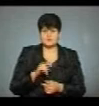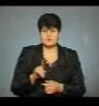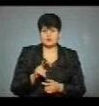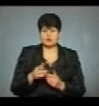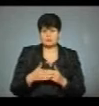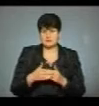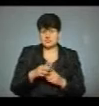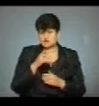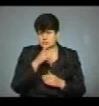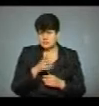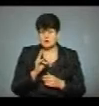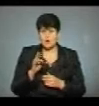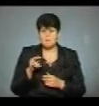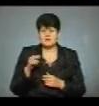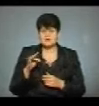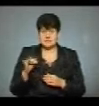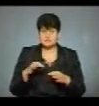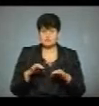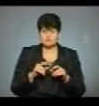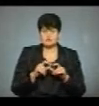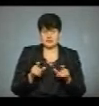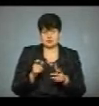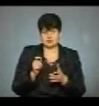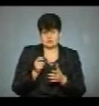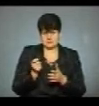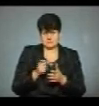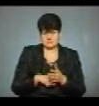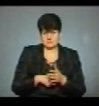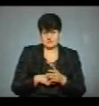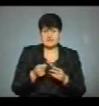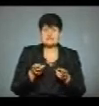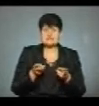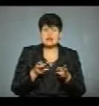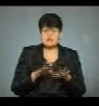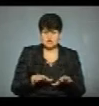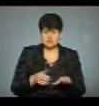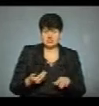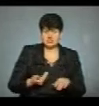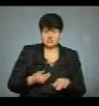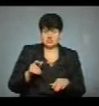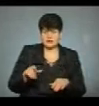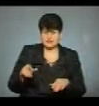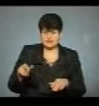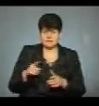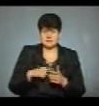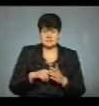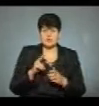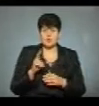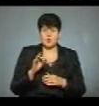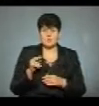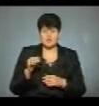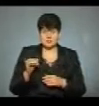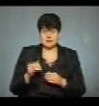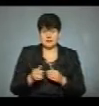ближчий час Копичанецьку автобусну станцію повинні закрити. Тобто і залишити жителів міста Копичанець і